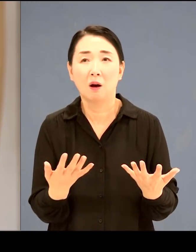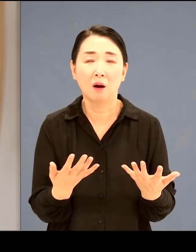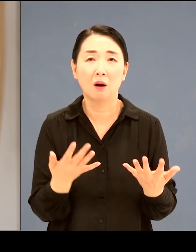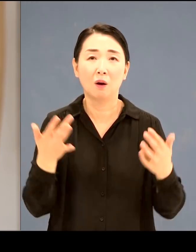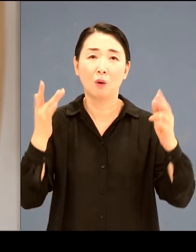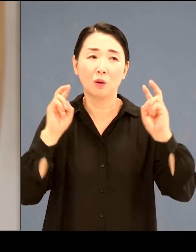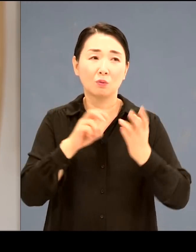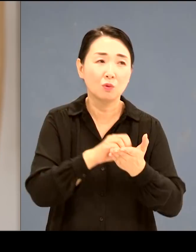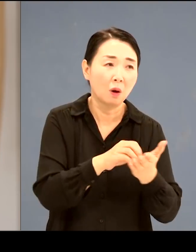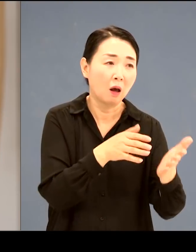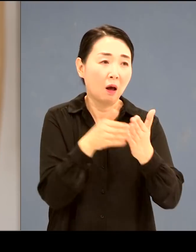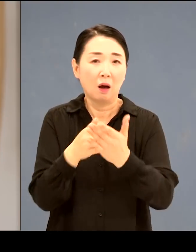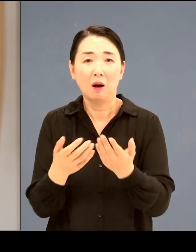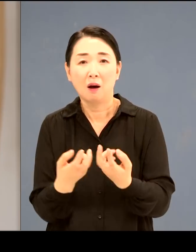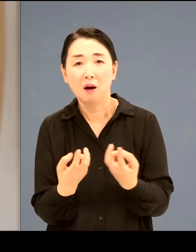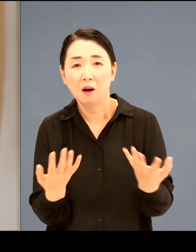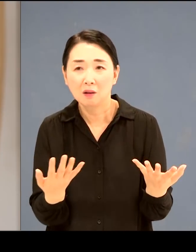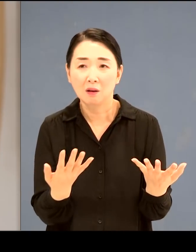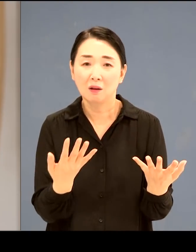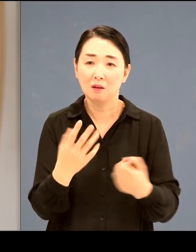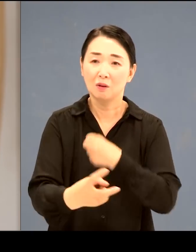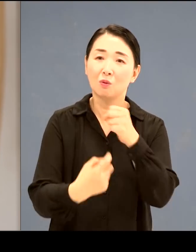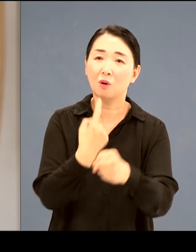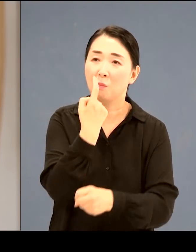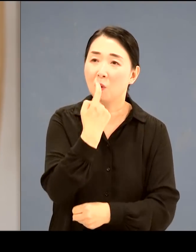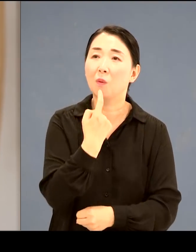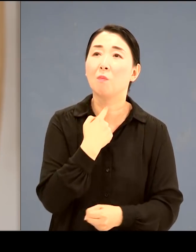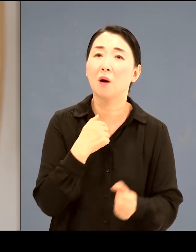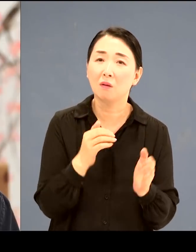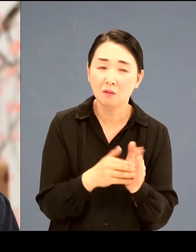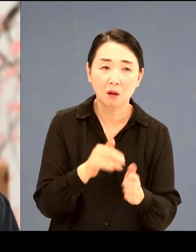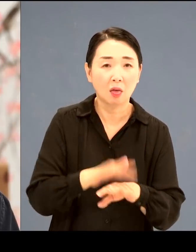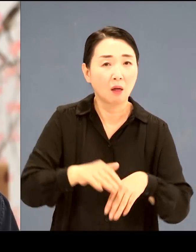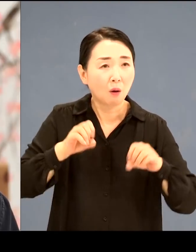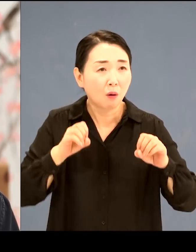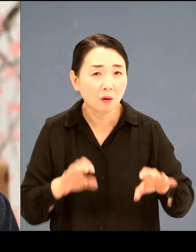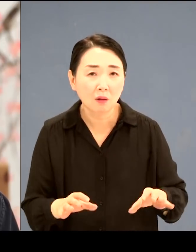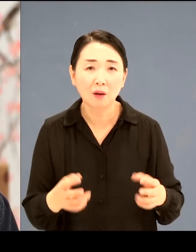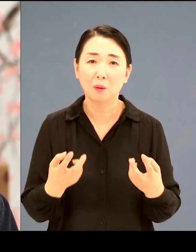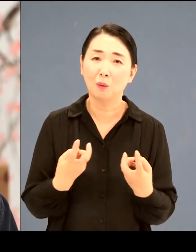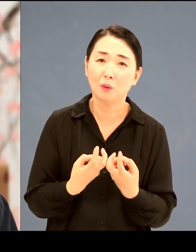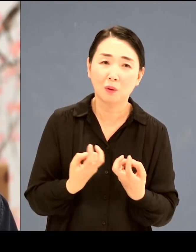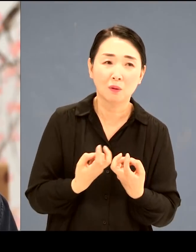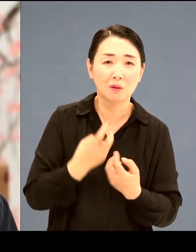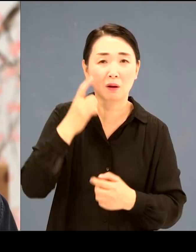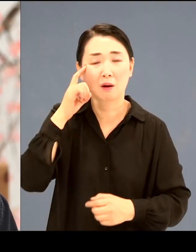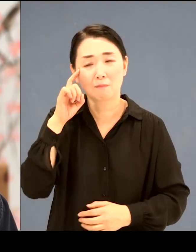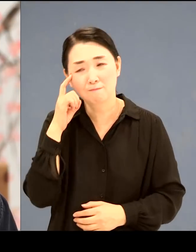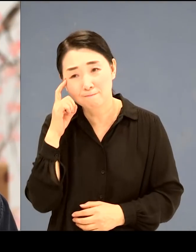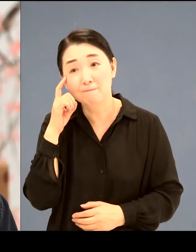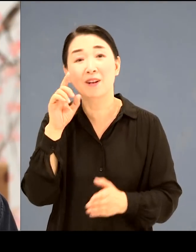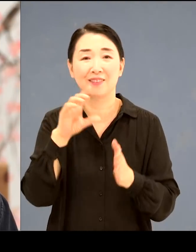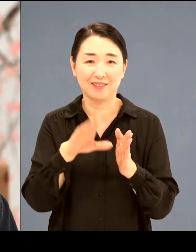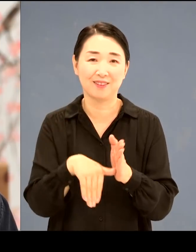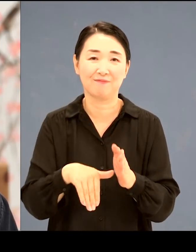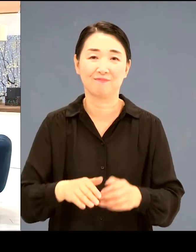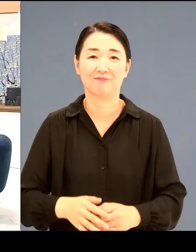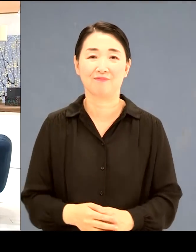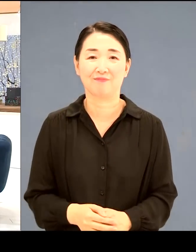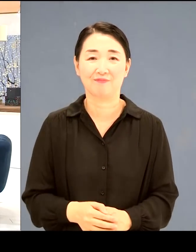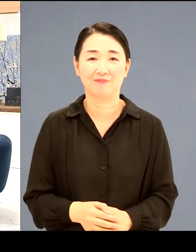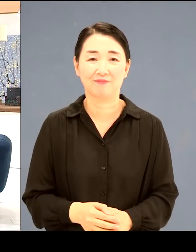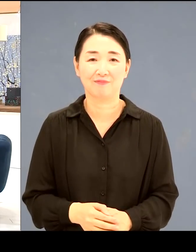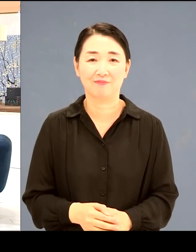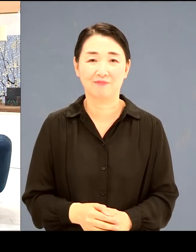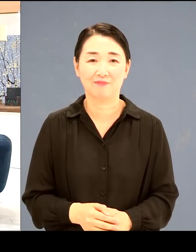취업이 안 되는데 어떡하지? 이 배운 2년 동안 배운 게 헛수고로 날아가는 건가? 네. 그런 생각을 계속 할 무렵에